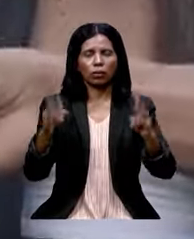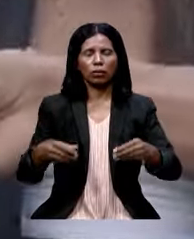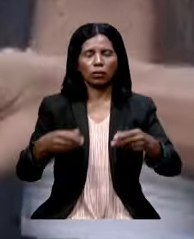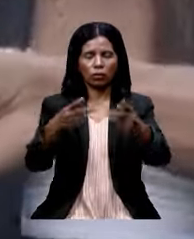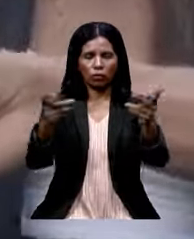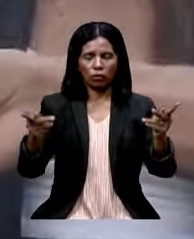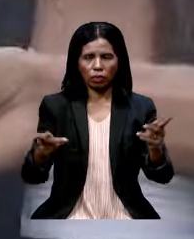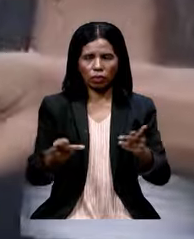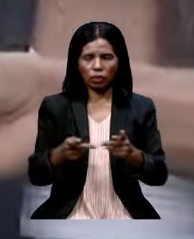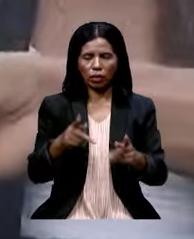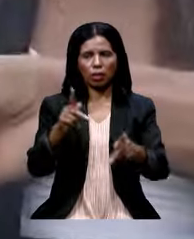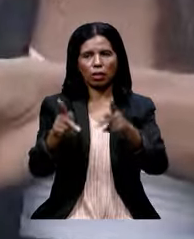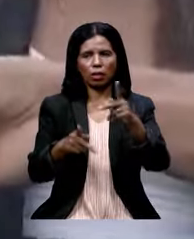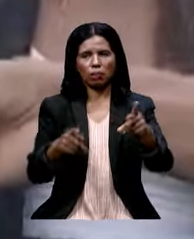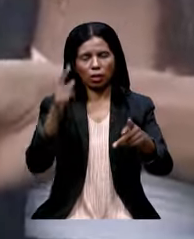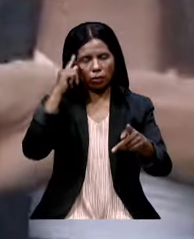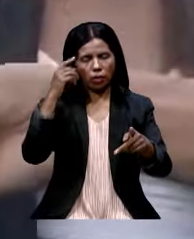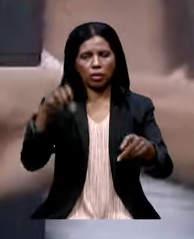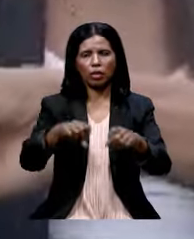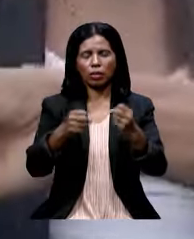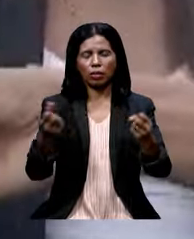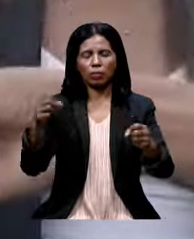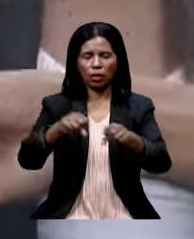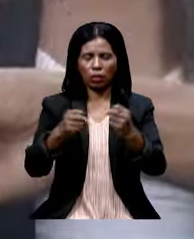ema hanu yang atira, bela istaraga amnia sasan sira.